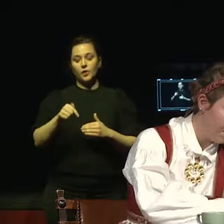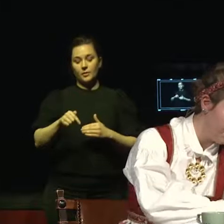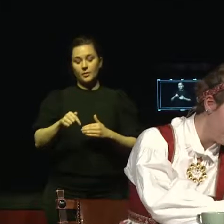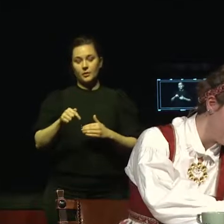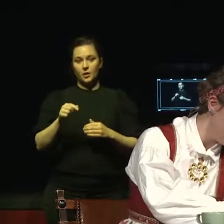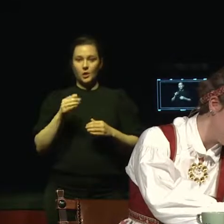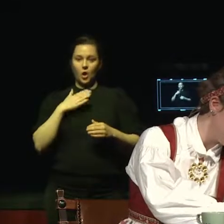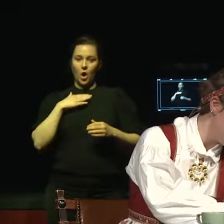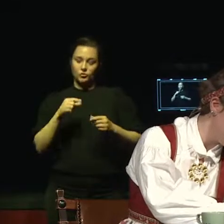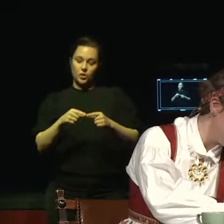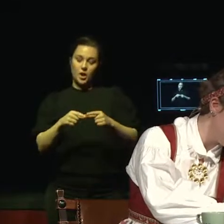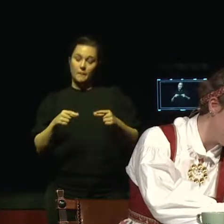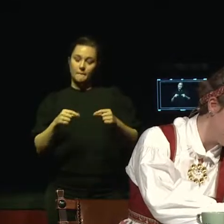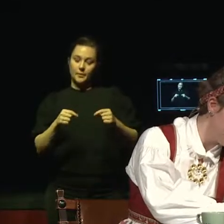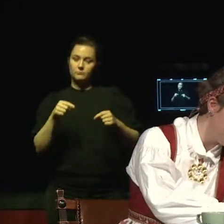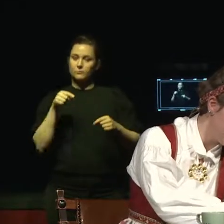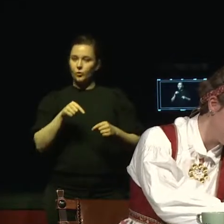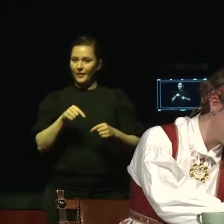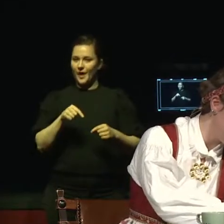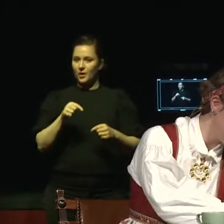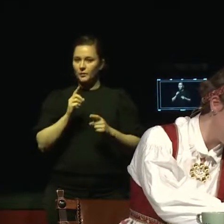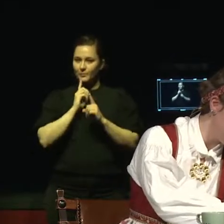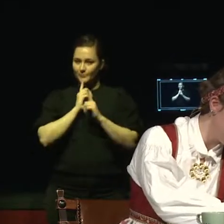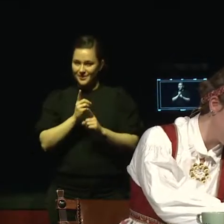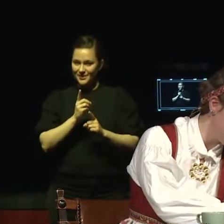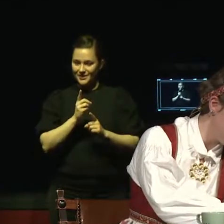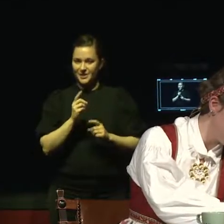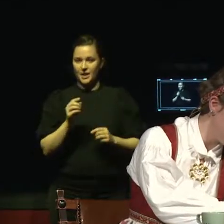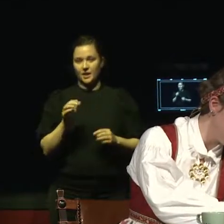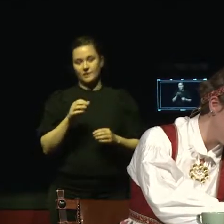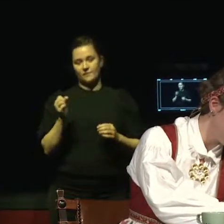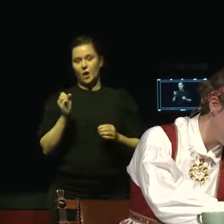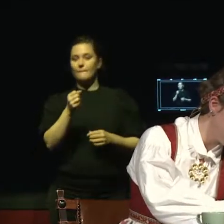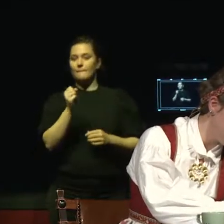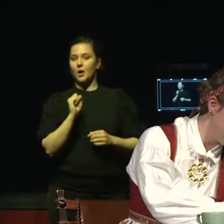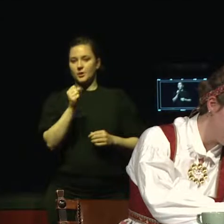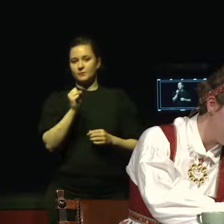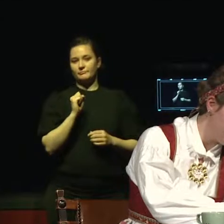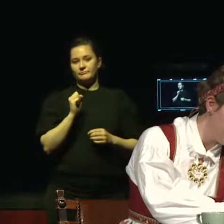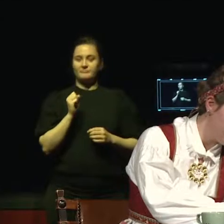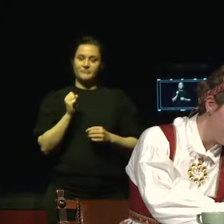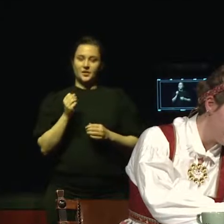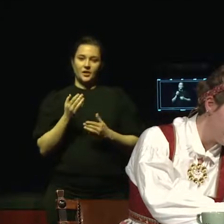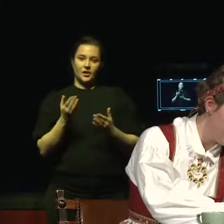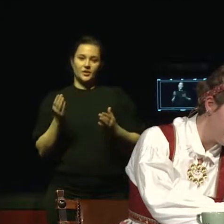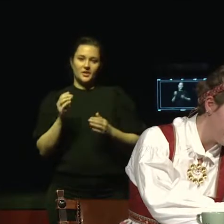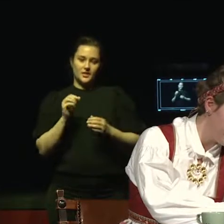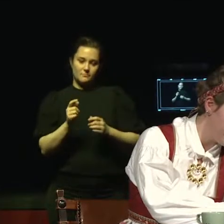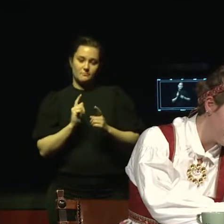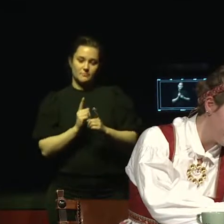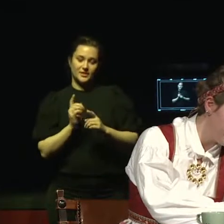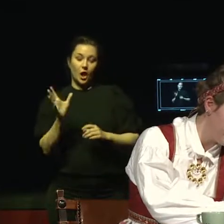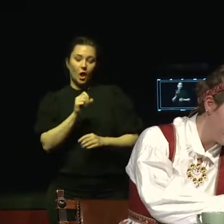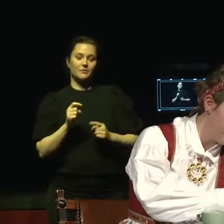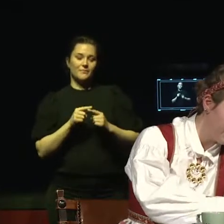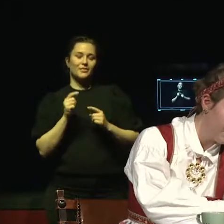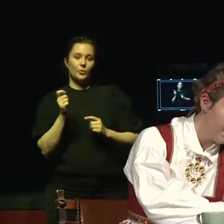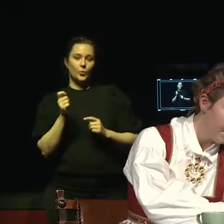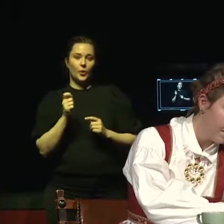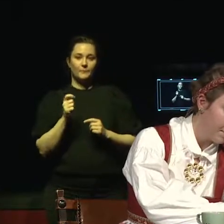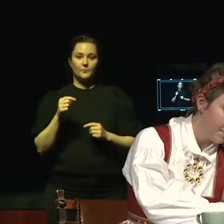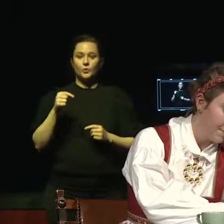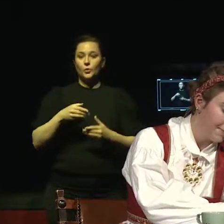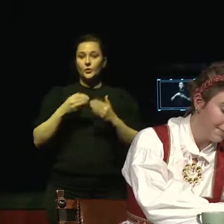lapper. Der kan dere altså bestille fra barene hos oss. Det litt begrenset hva jeg får lov til i disse tider, men noe det i hvert fall. Og i dag, så det tross